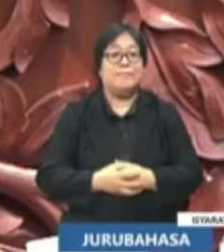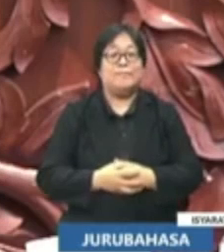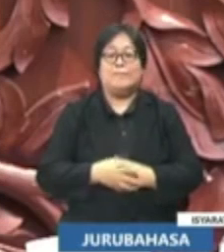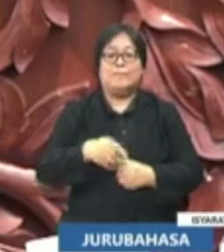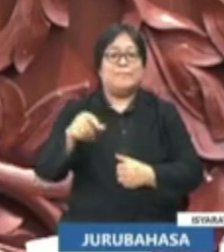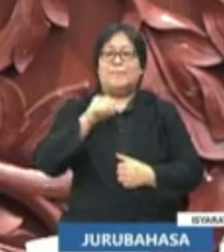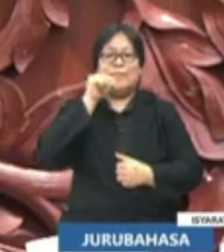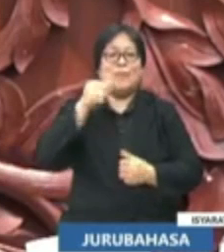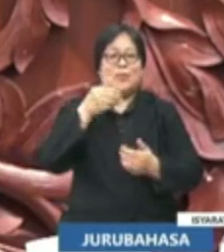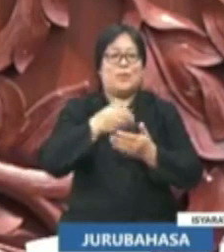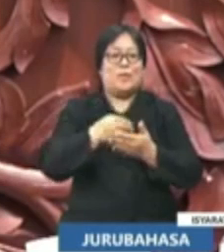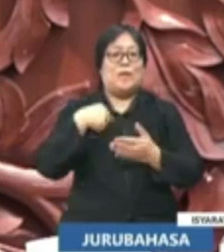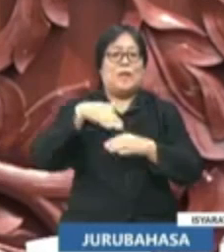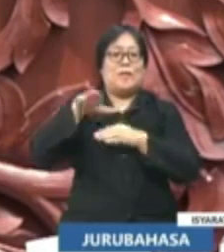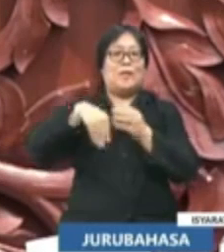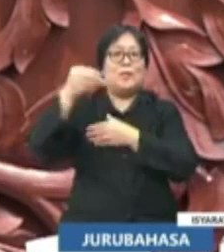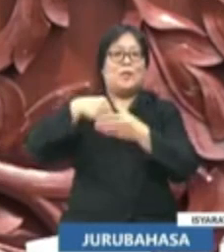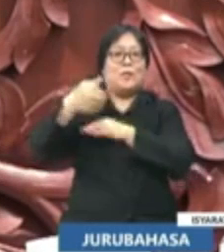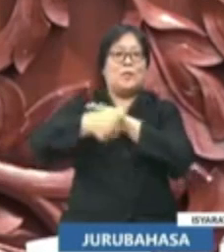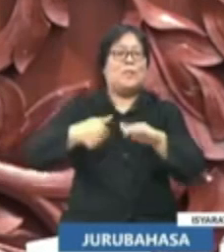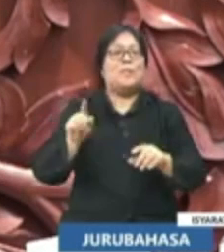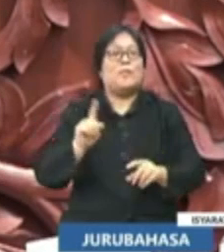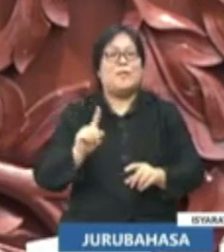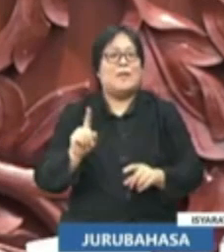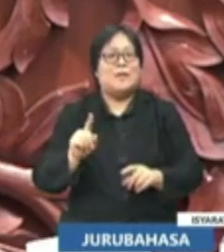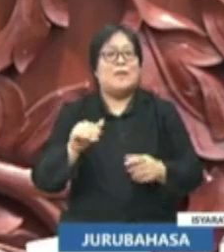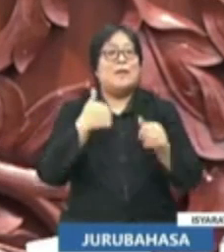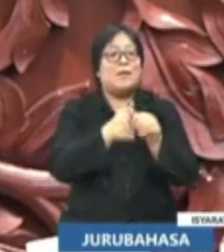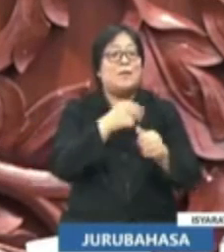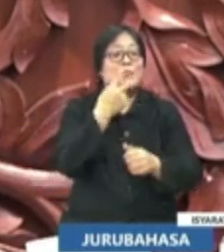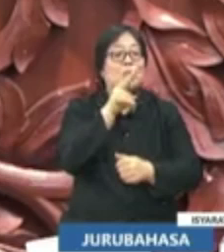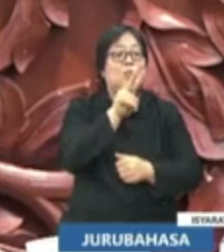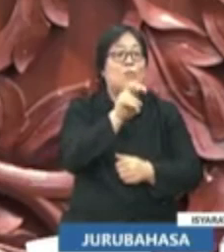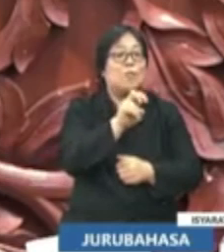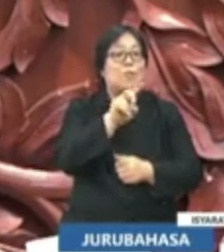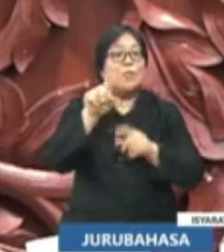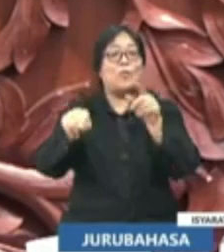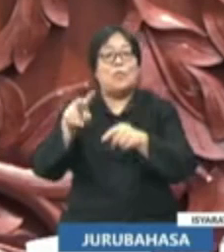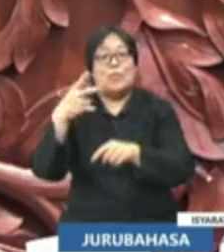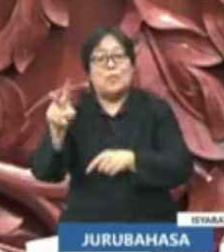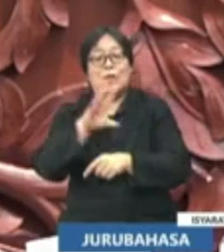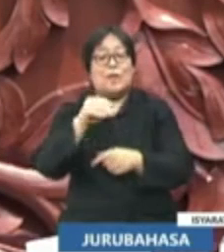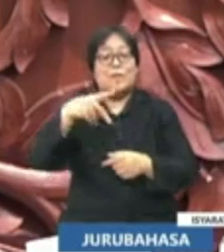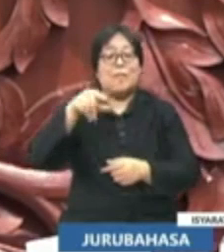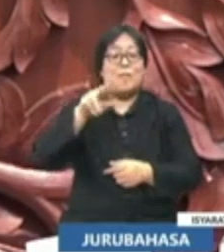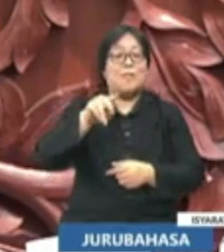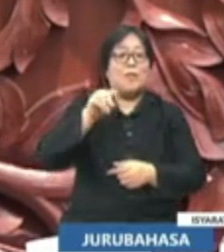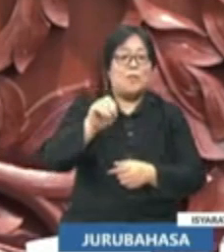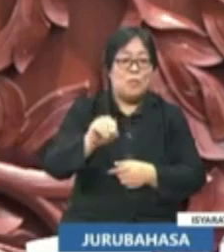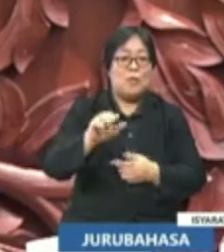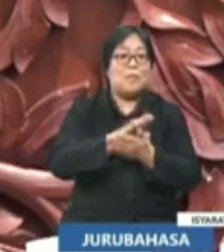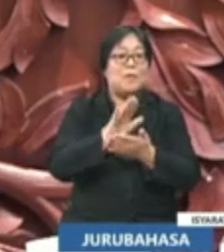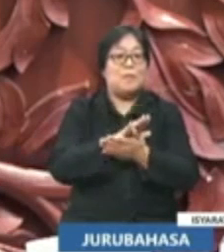dia bukanlah outflow of money seperti mana yang dinyatakan oleh Muhammad pada 2012 dan di dalam Panama Papers 2015